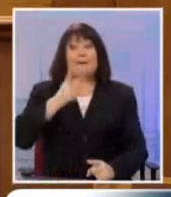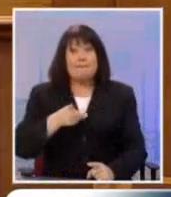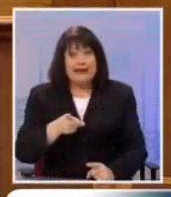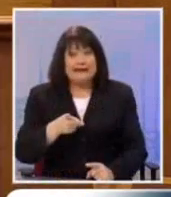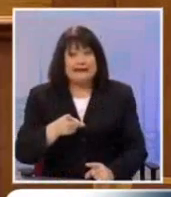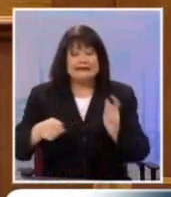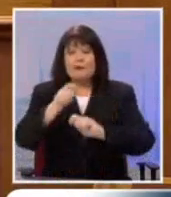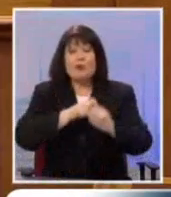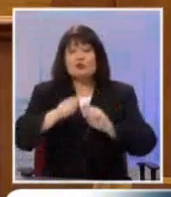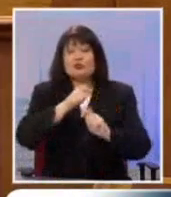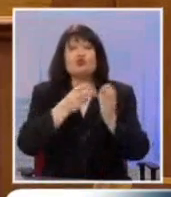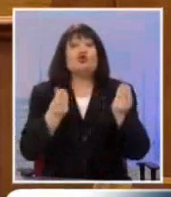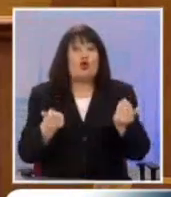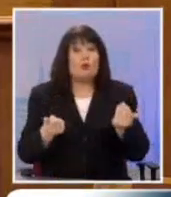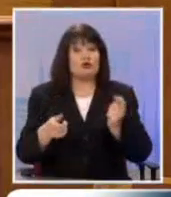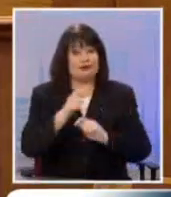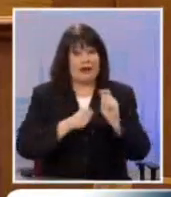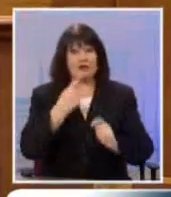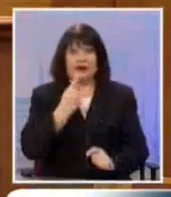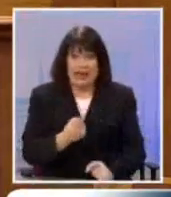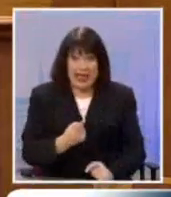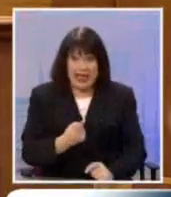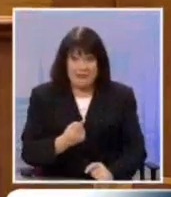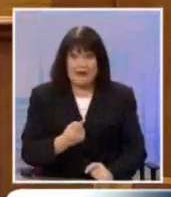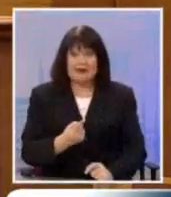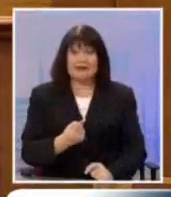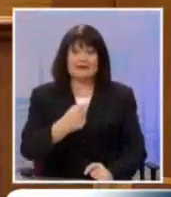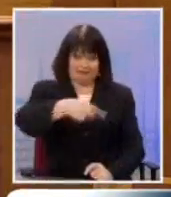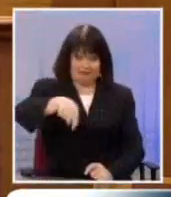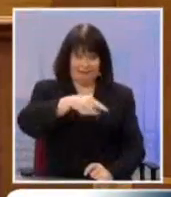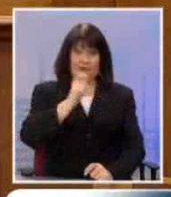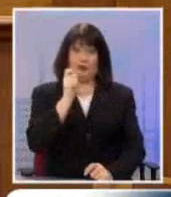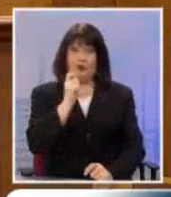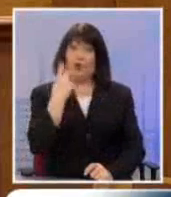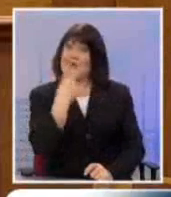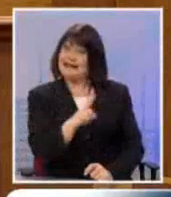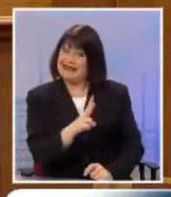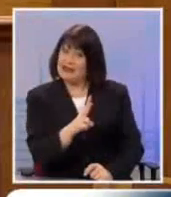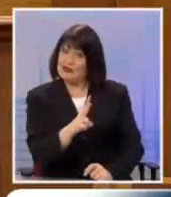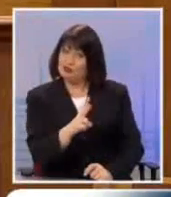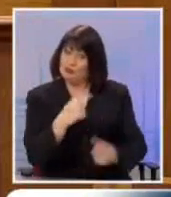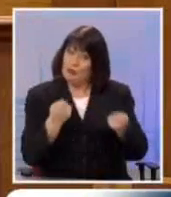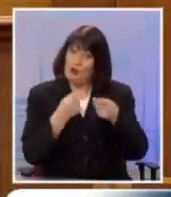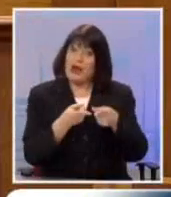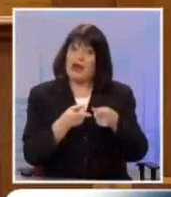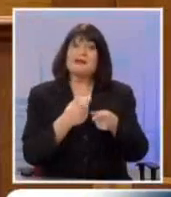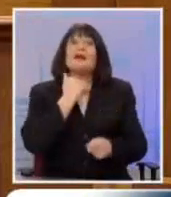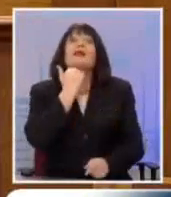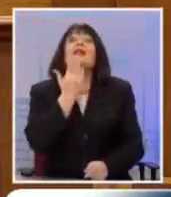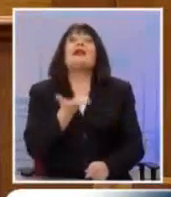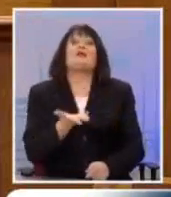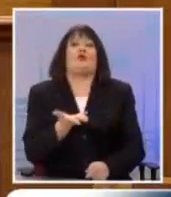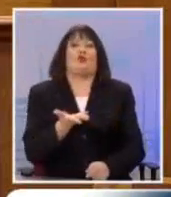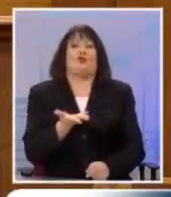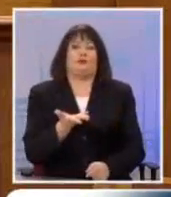τεχνικής κατάρτισης είναι ότι οι δυνάμεις που υποστηρίζεται και η πολιτική που εσείς υποστηρίζεται δεν μπορούν να